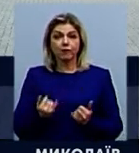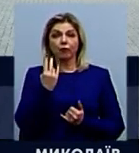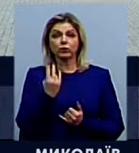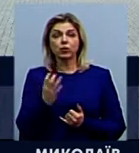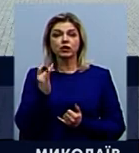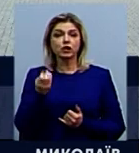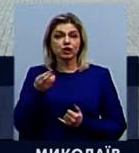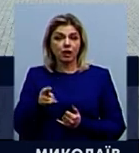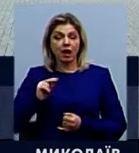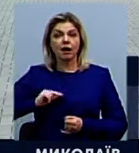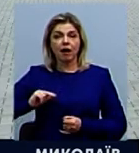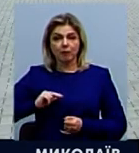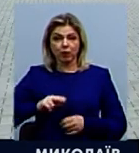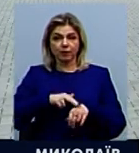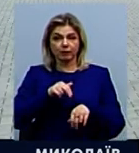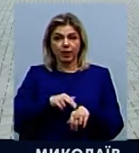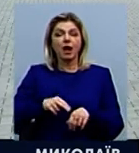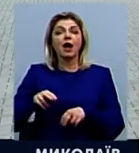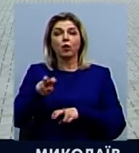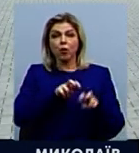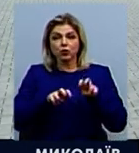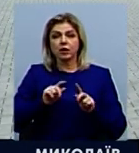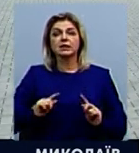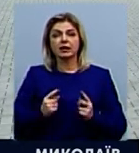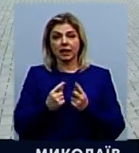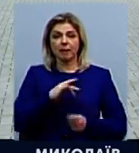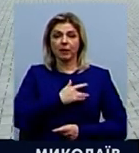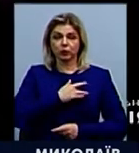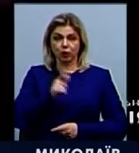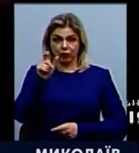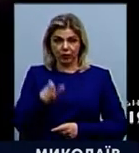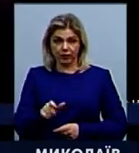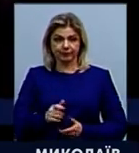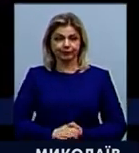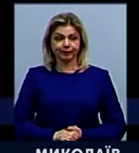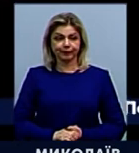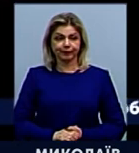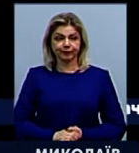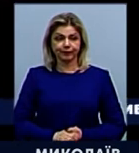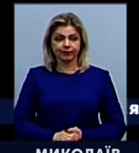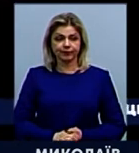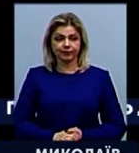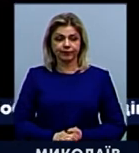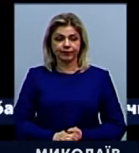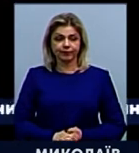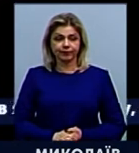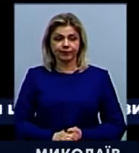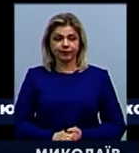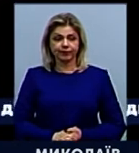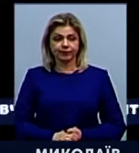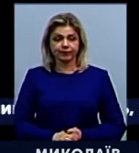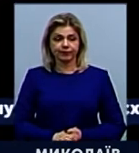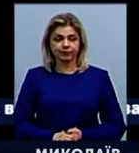січня, співробітники управління кримінального розшуку затримали підозрюваного у скоєнні злочину. Відео я ту дівчину, виходить, спортивно